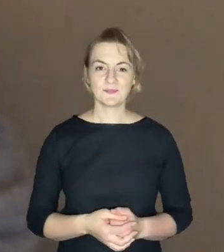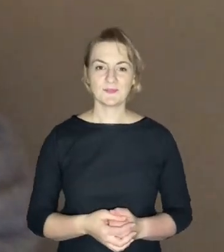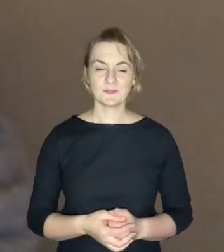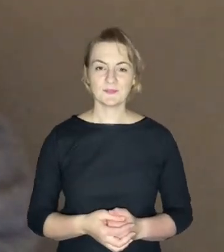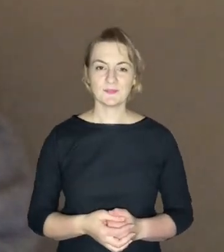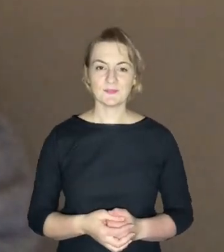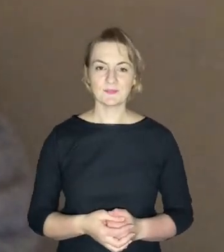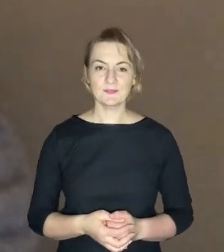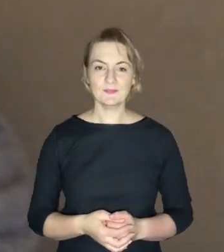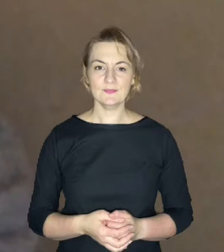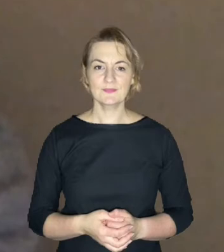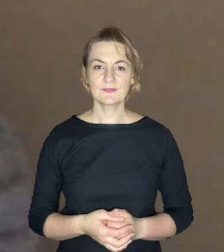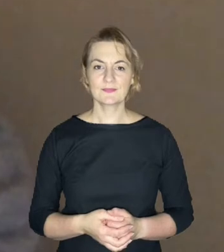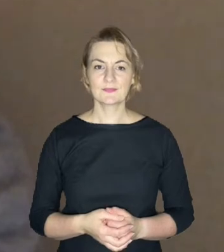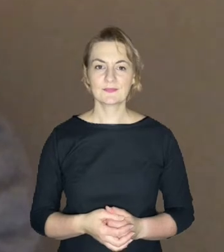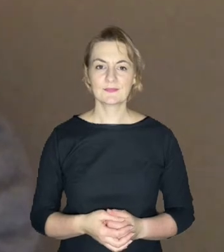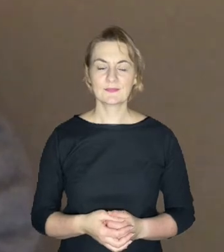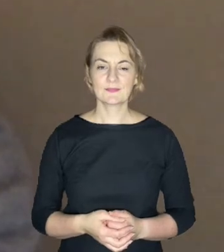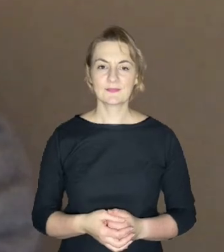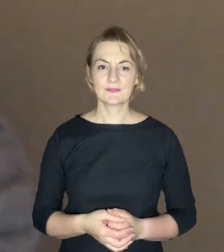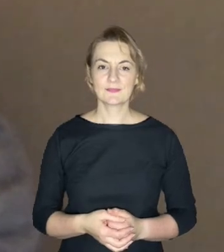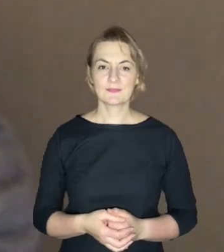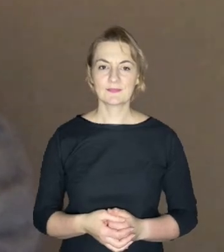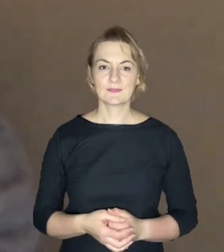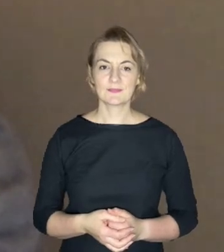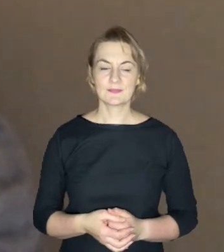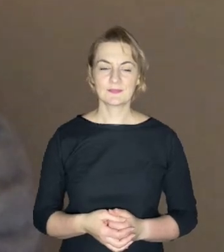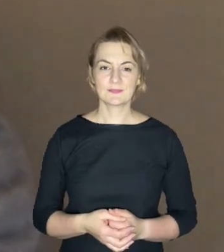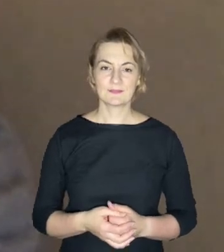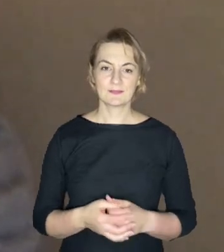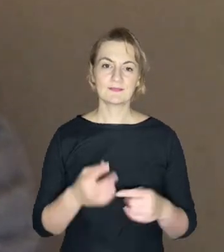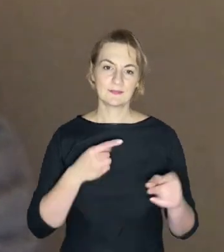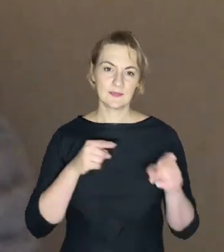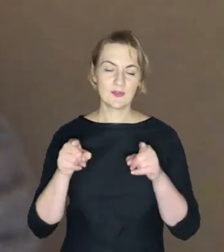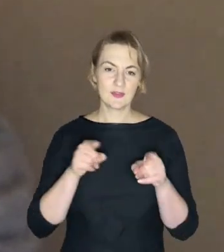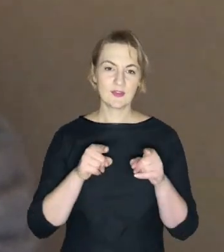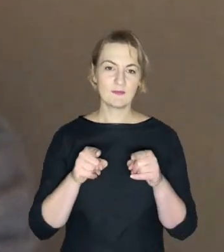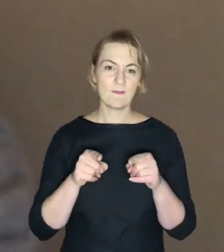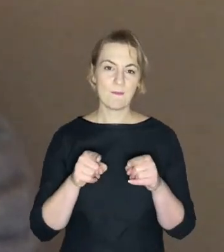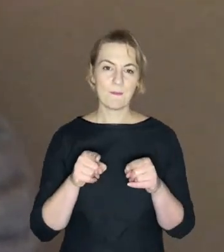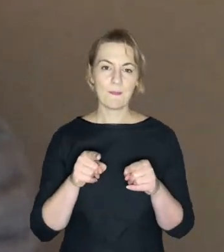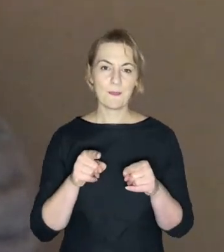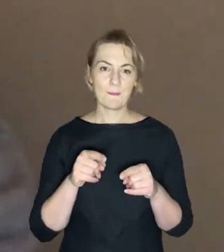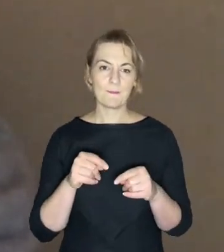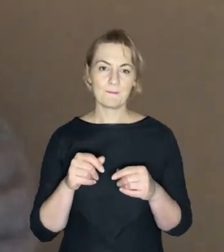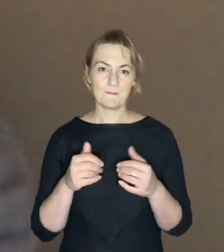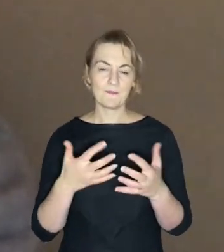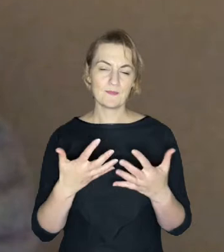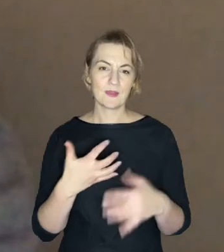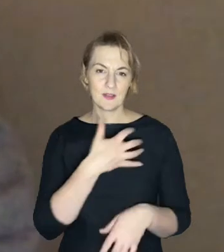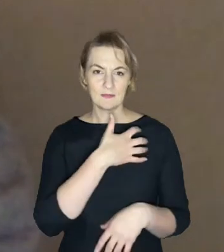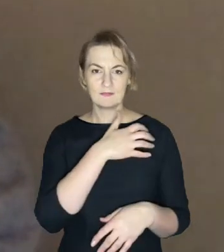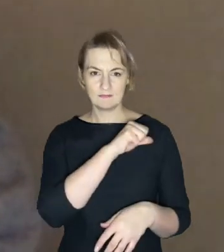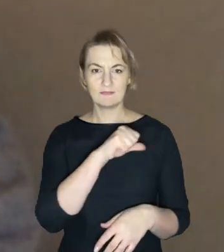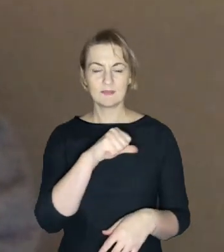Przekroczyć ten grzech pierworodny, można powiedzieć. Czyli ten grzech rozróżniającego